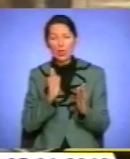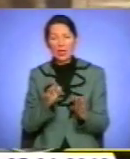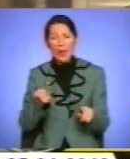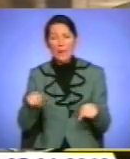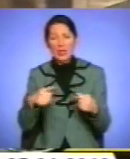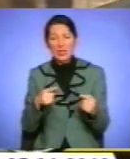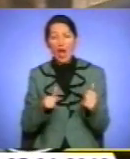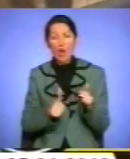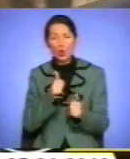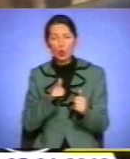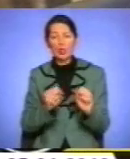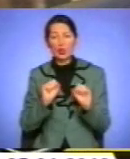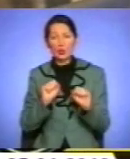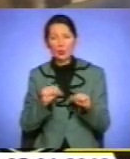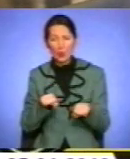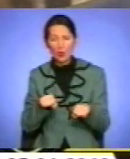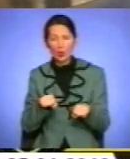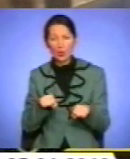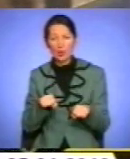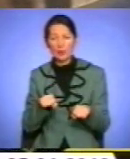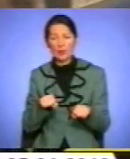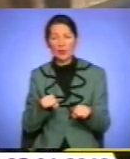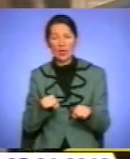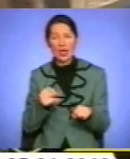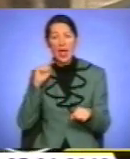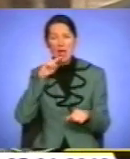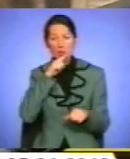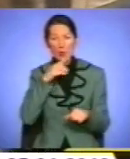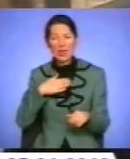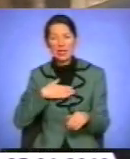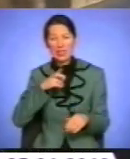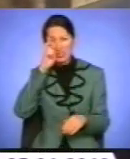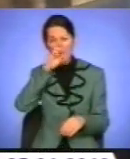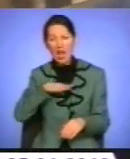підняття конкурентоспроможності економіки наших країн,